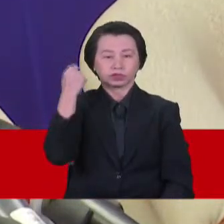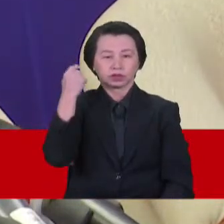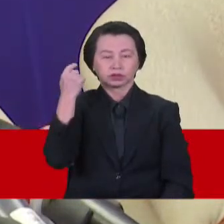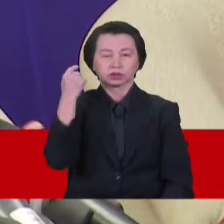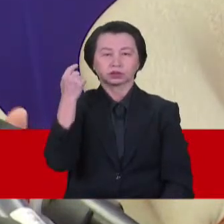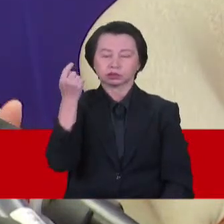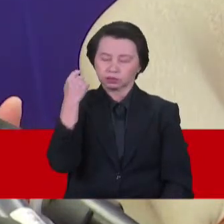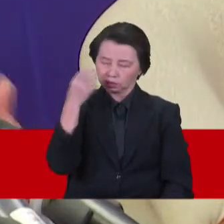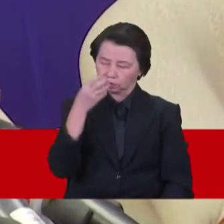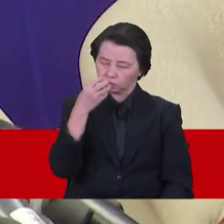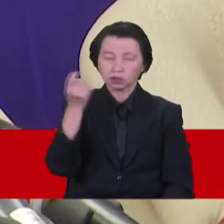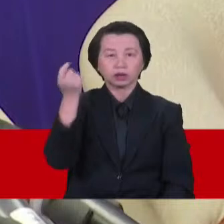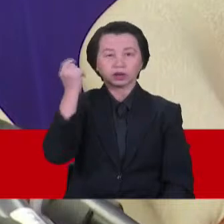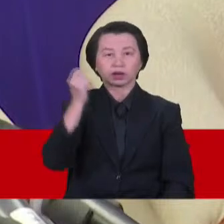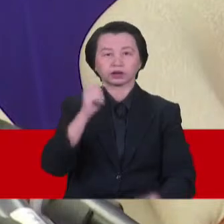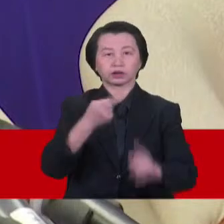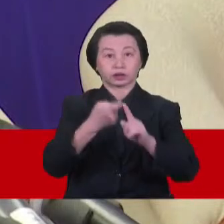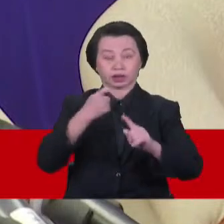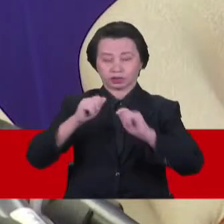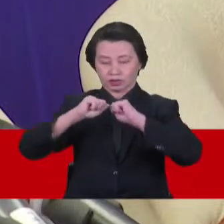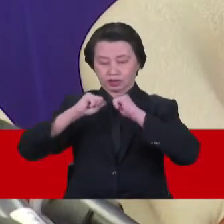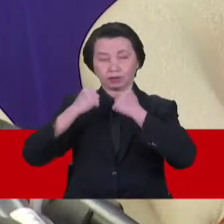yang apa dari Persatuan